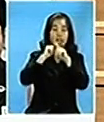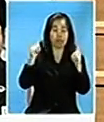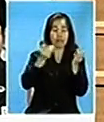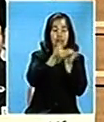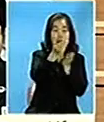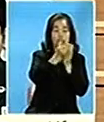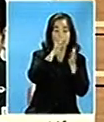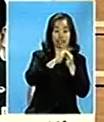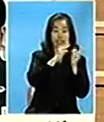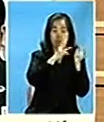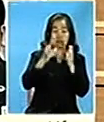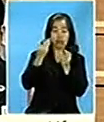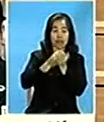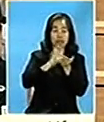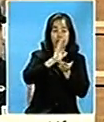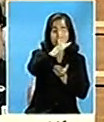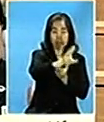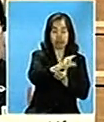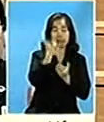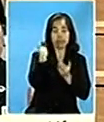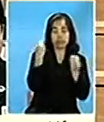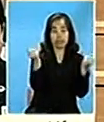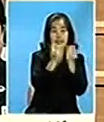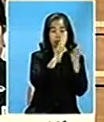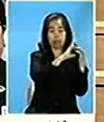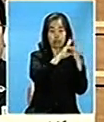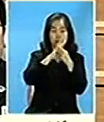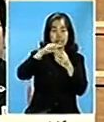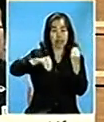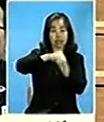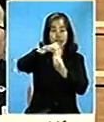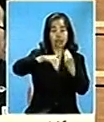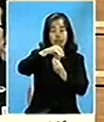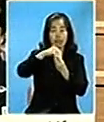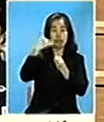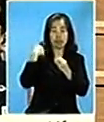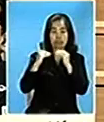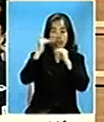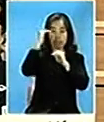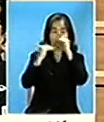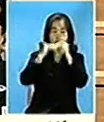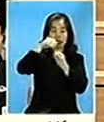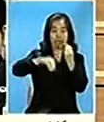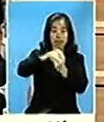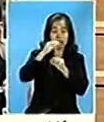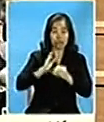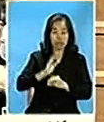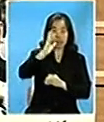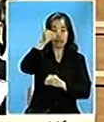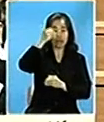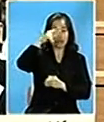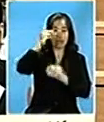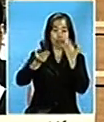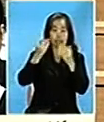งทุนซึ่งเป็นรายจ่ายที่จะมีผลทำให้เศรษฐกิจมีความเจริญเติบโตในปีต่อๆไป